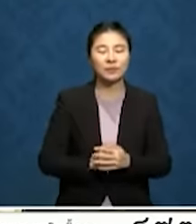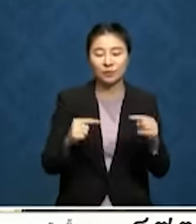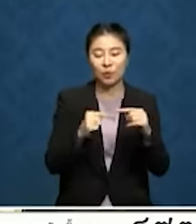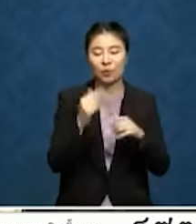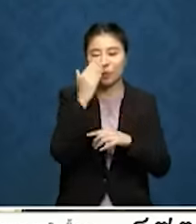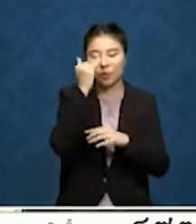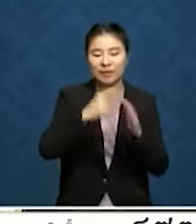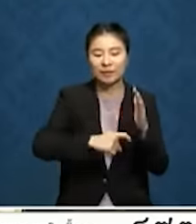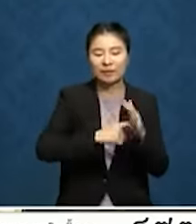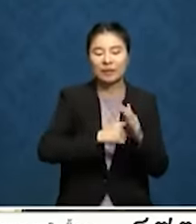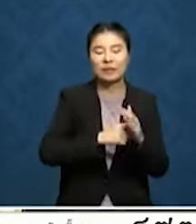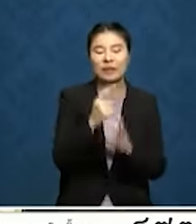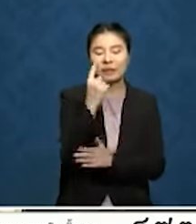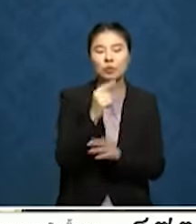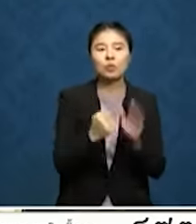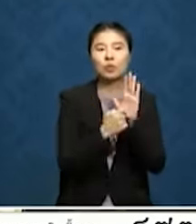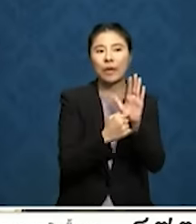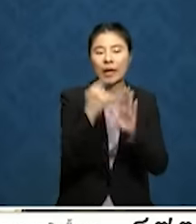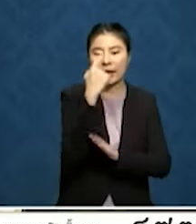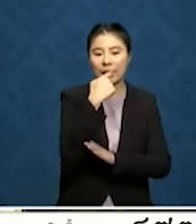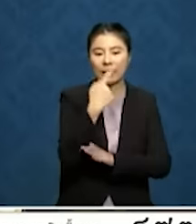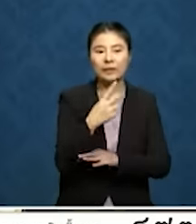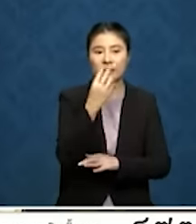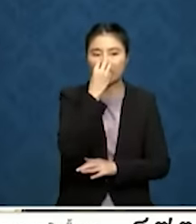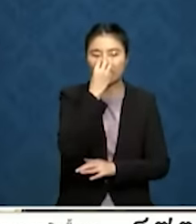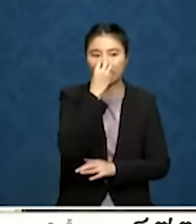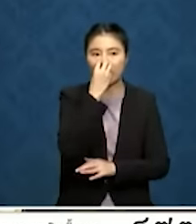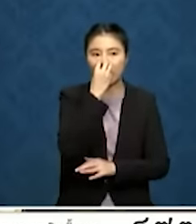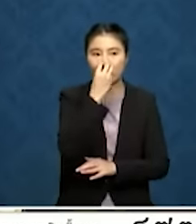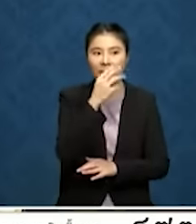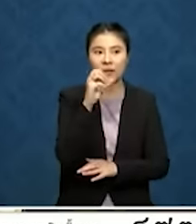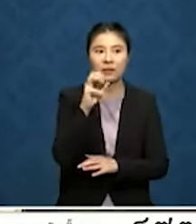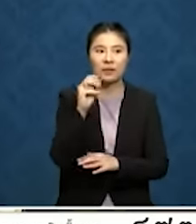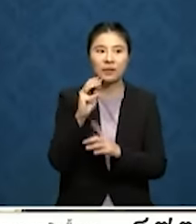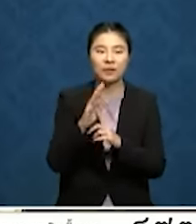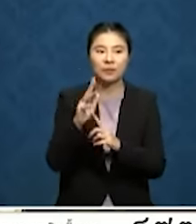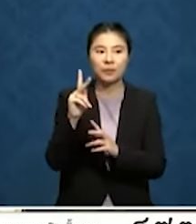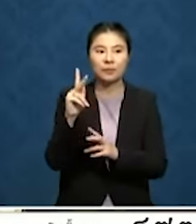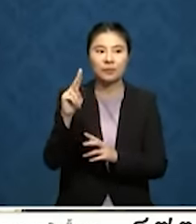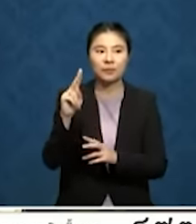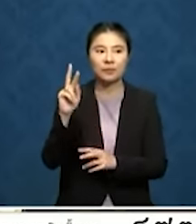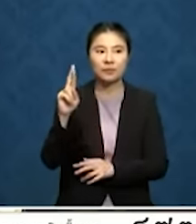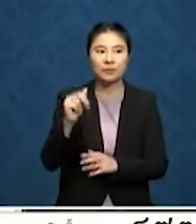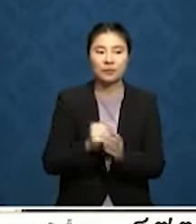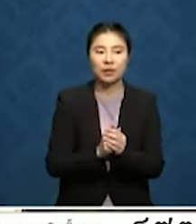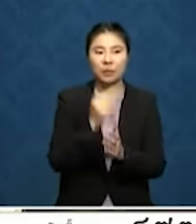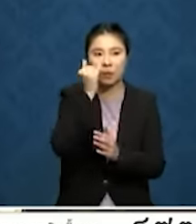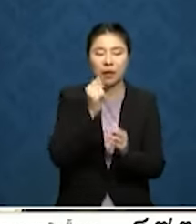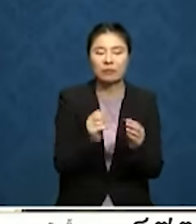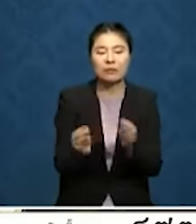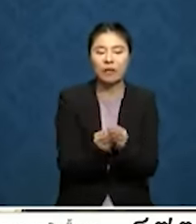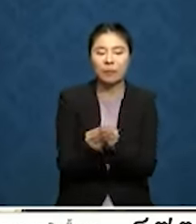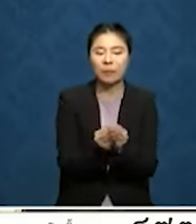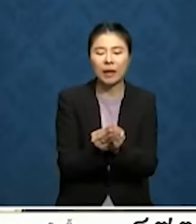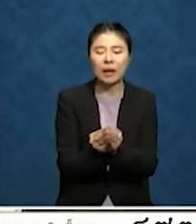ณีของคุณสมัครสุนทรเวชที่ต้องพ้นจากตำแหน่งเนื่องจากทำกับข้าวในรายการชิมไปบ่นไป ขออ